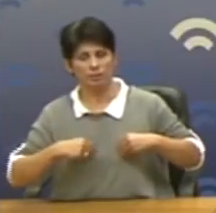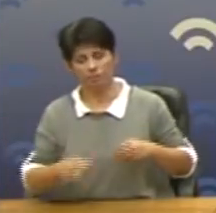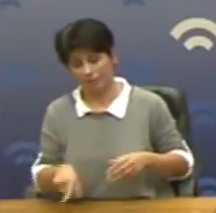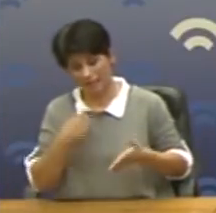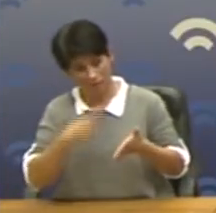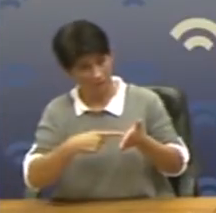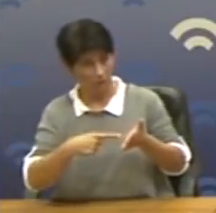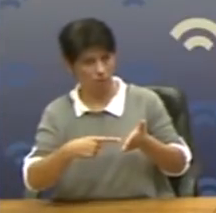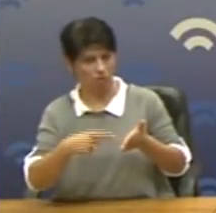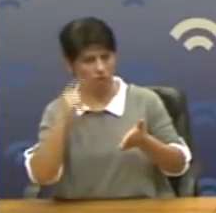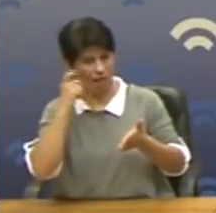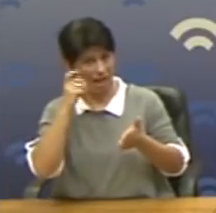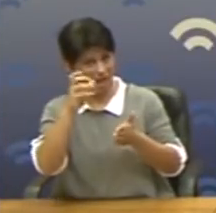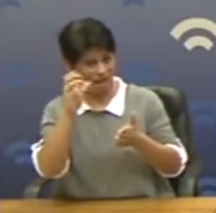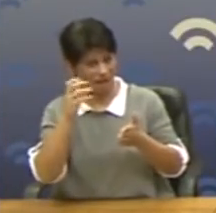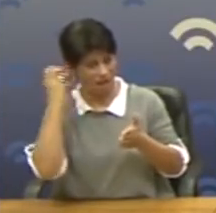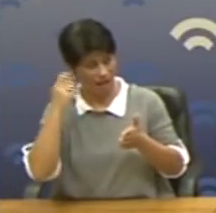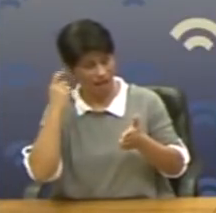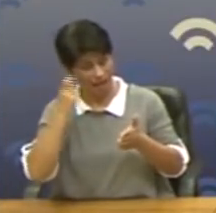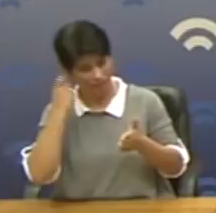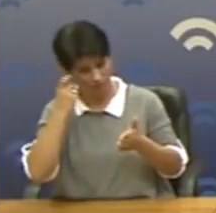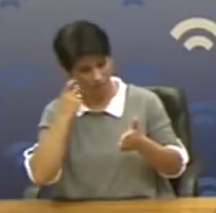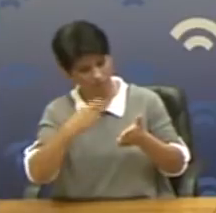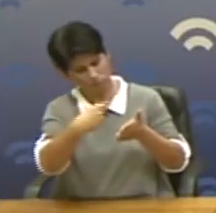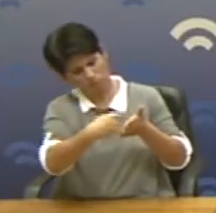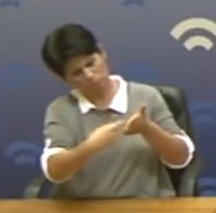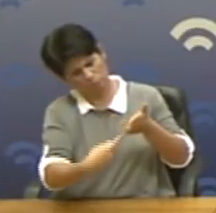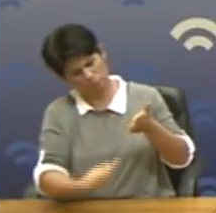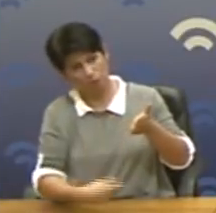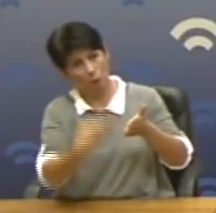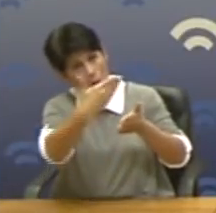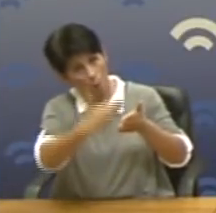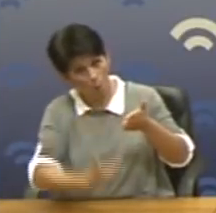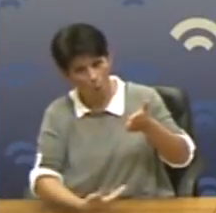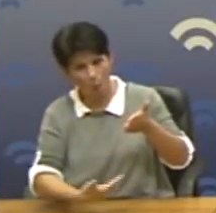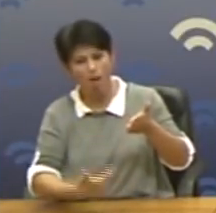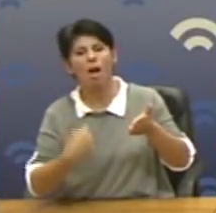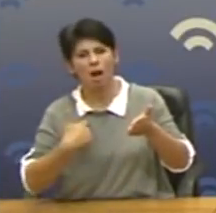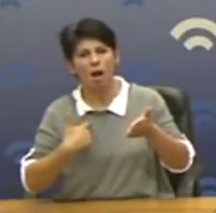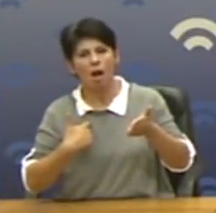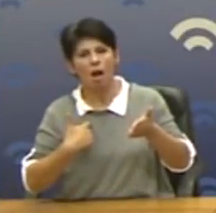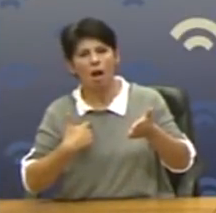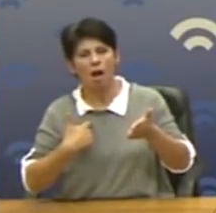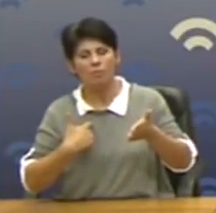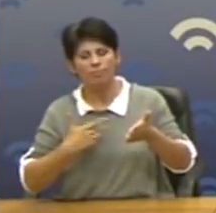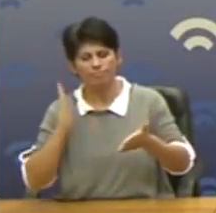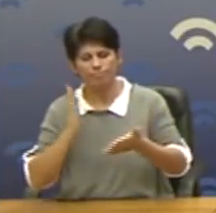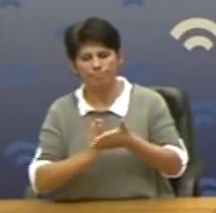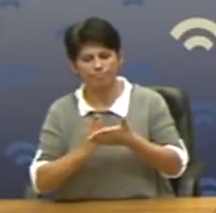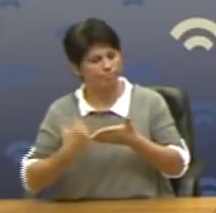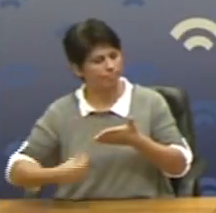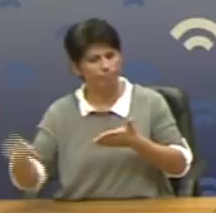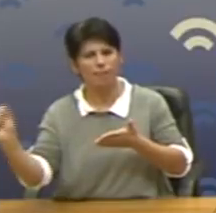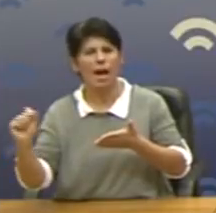λέει, ιδίως εάν ειδωθούν συνδυαστικά, δύναται να οδηγήσουν σε de facto άρνηση άσκησης